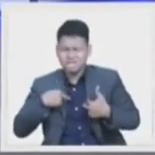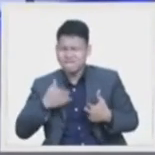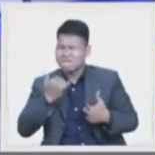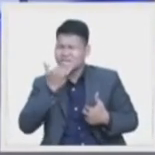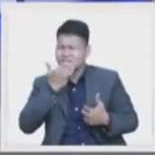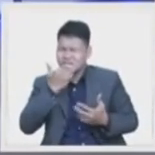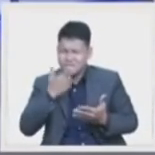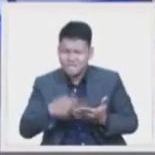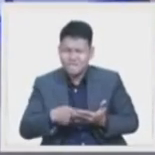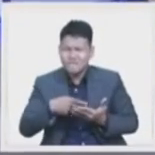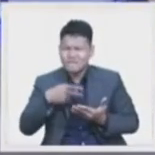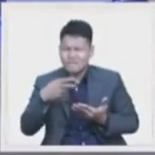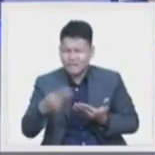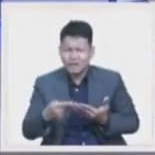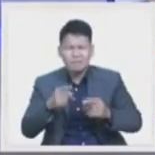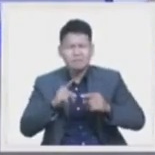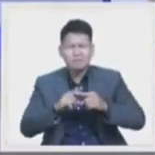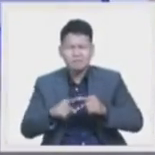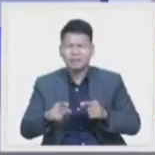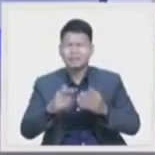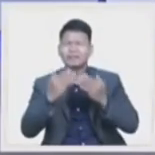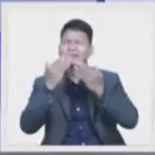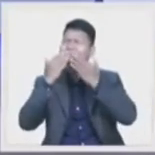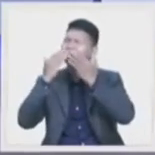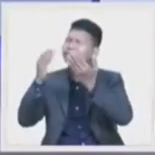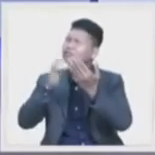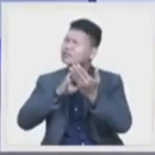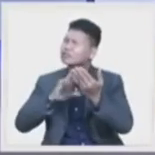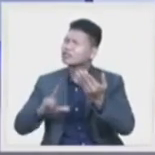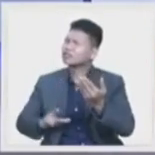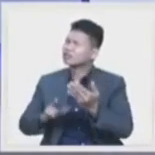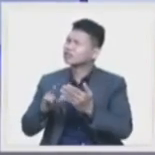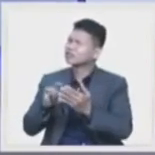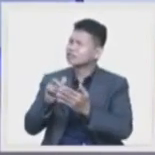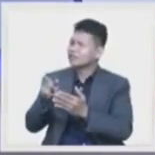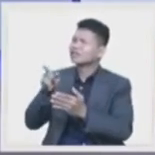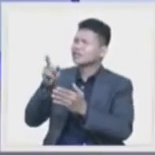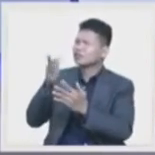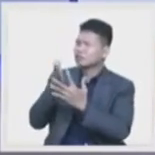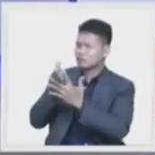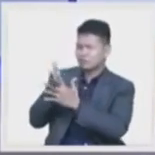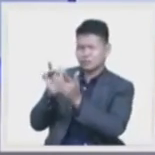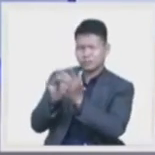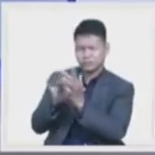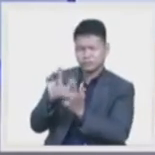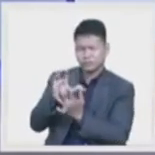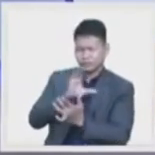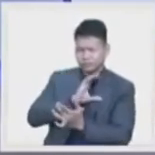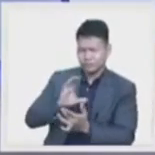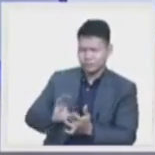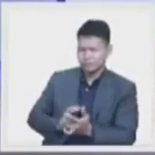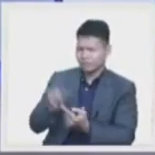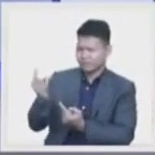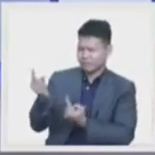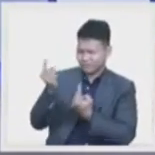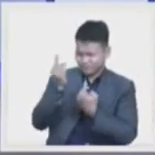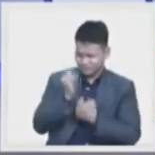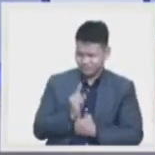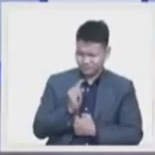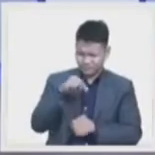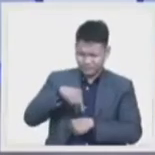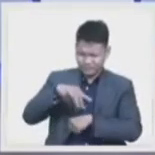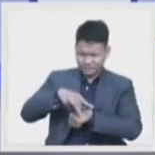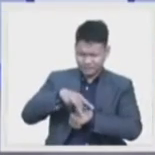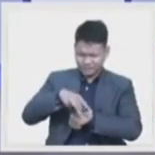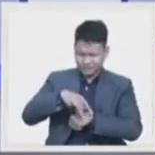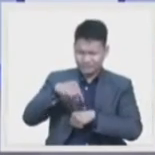pagpakasala. Apan salamat o Diyos, nga pinaagi kang Kristo. Siyamian sa kalibutan aron